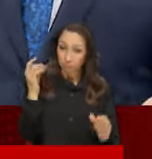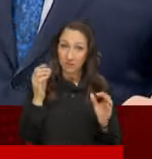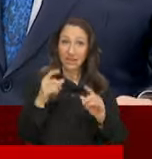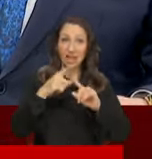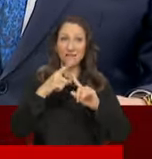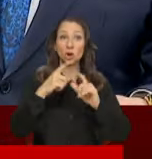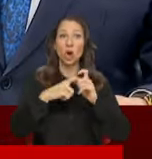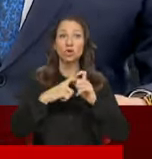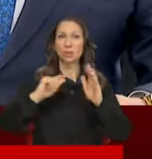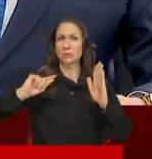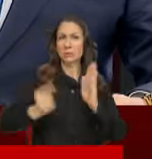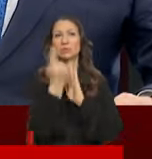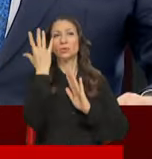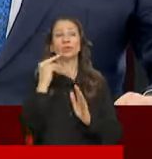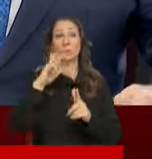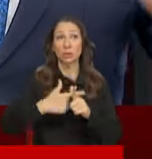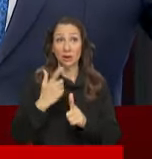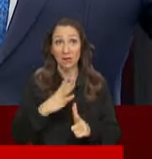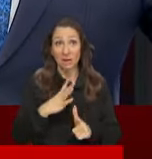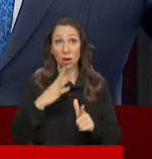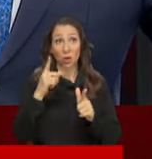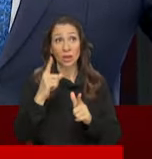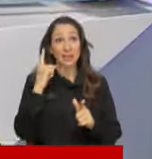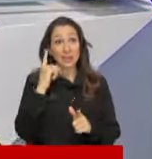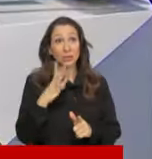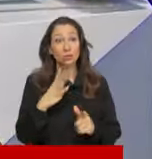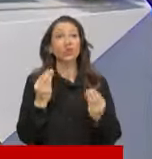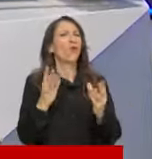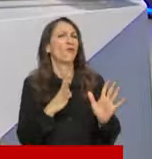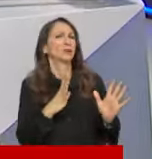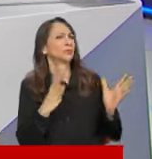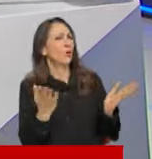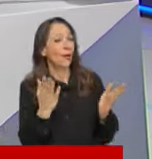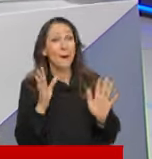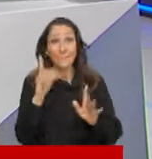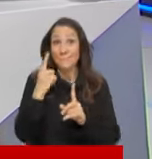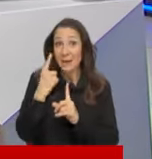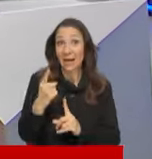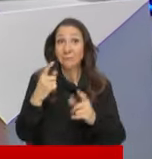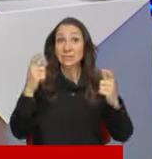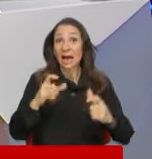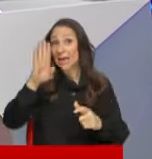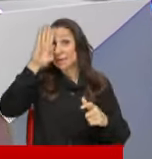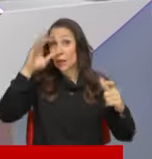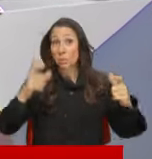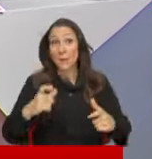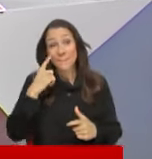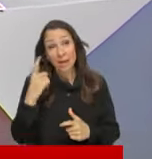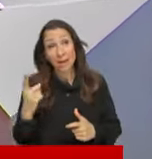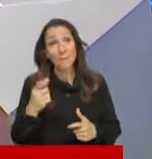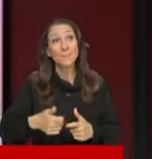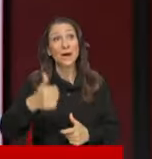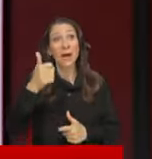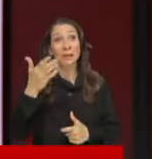Tevfik Göksu imzası olacak dediğiniz bir proje varsa onu da dinlemek istiyorum Eee Bir bakalım sahaya İstanbul sahasına